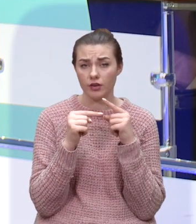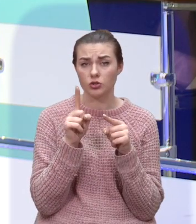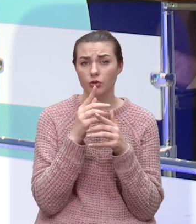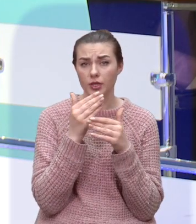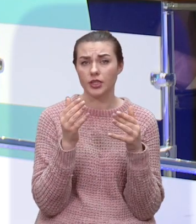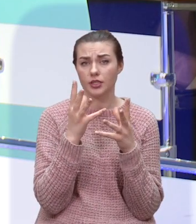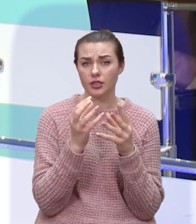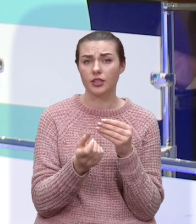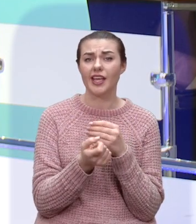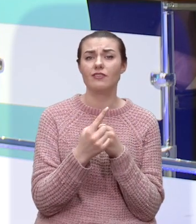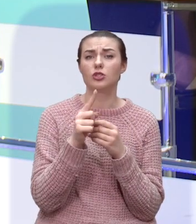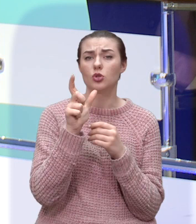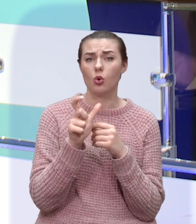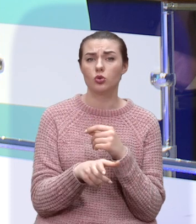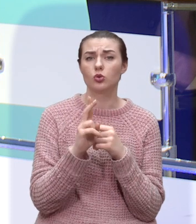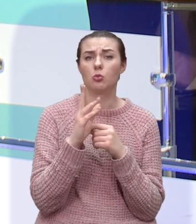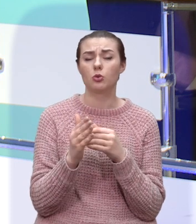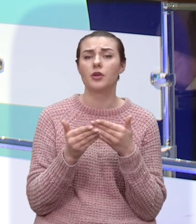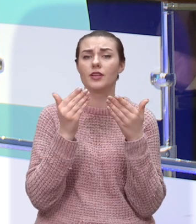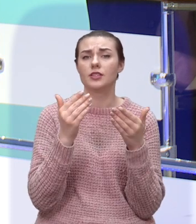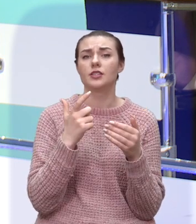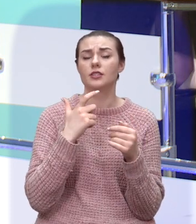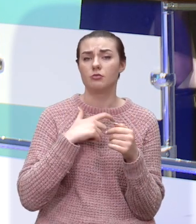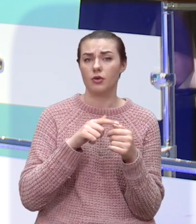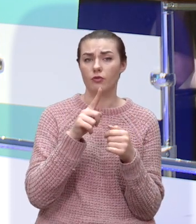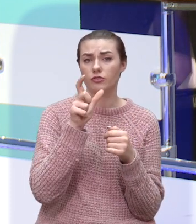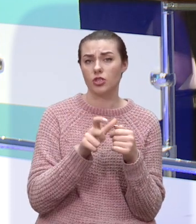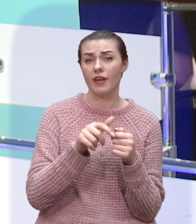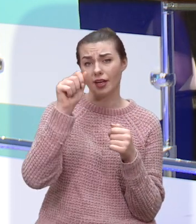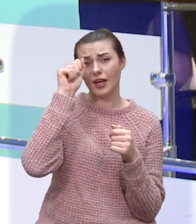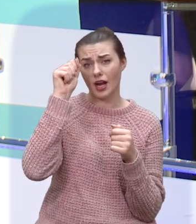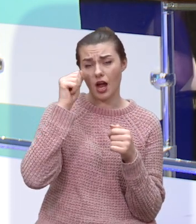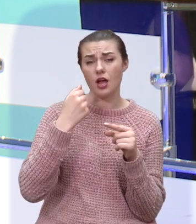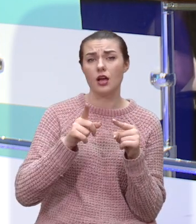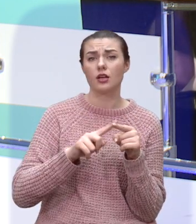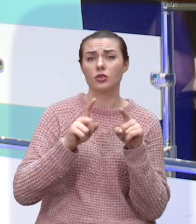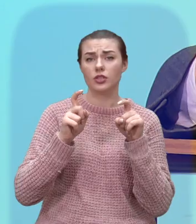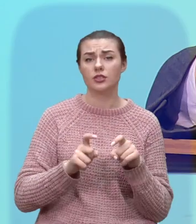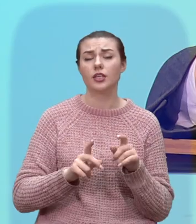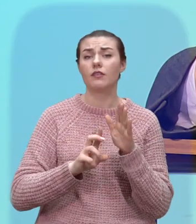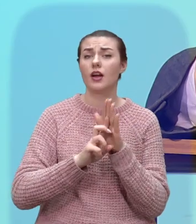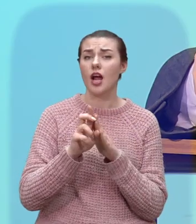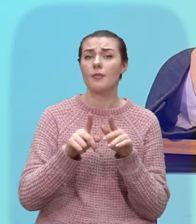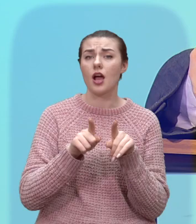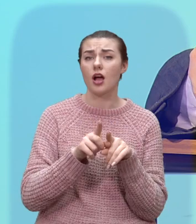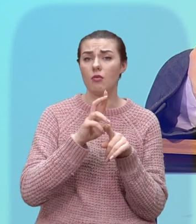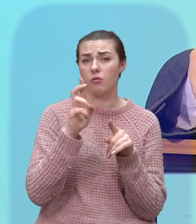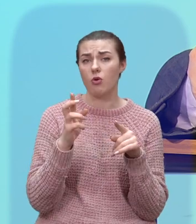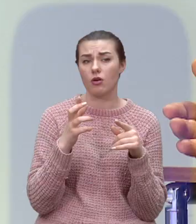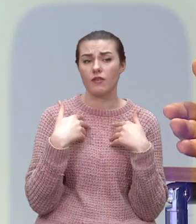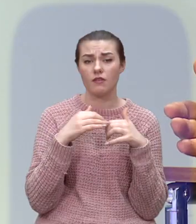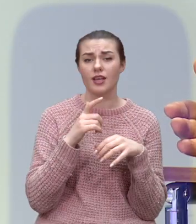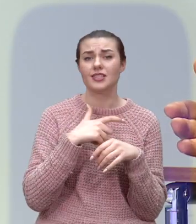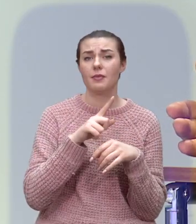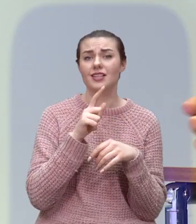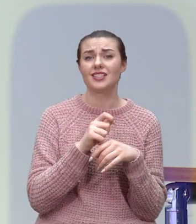последние дни я виться тот кто будет превозносить себя вот человек греха до который сядет в храме как бог выдавая